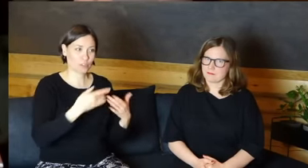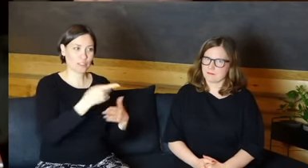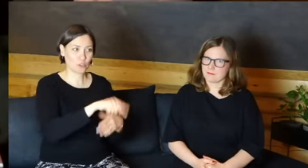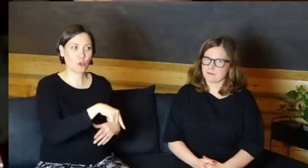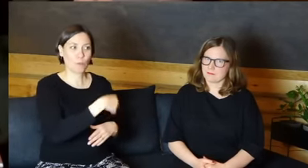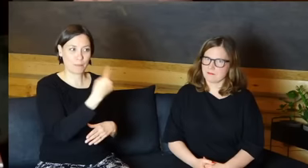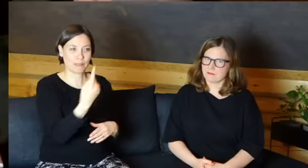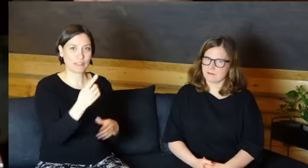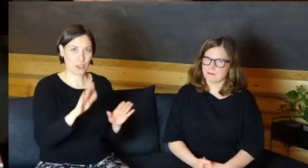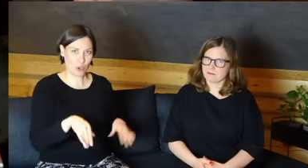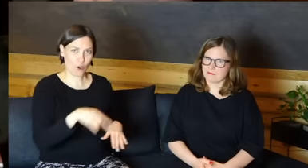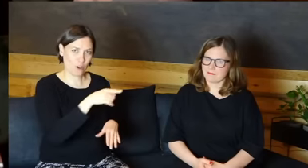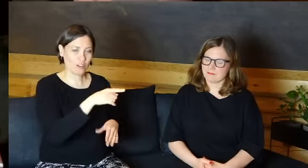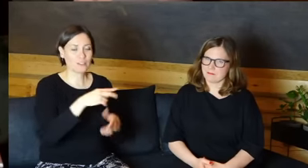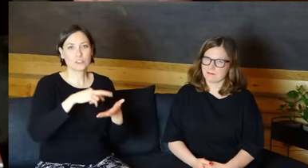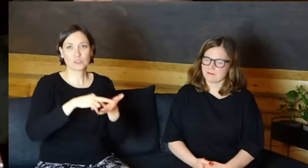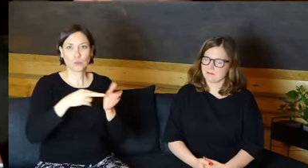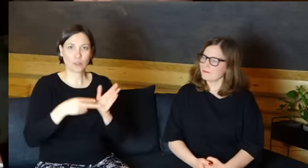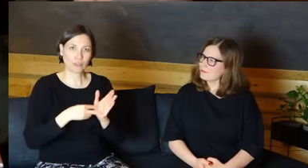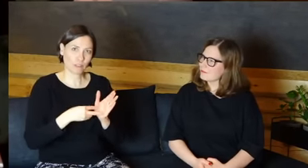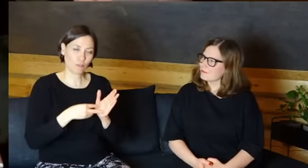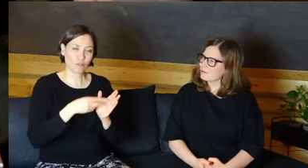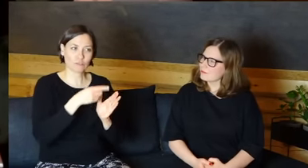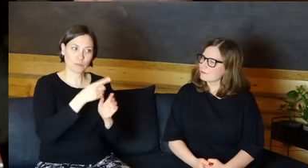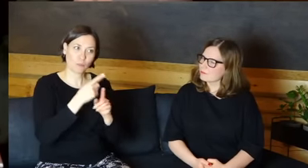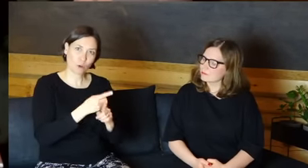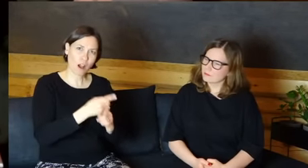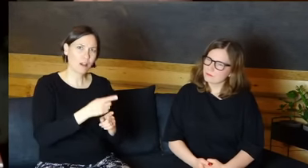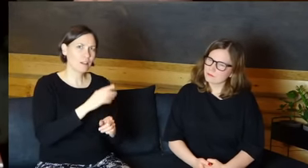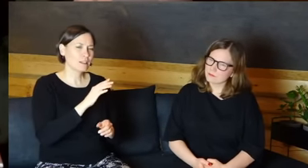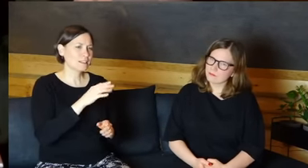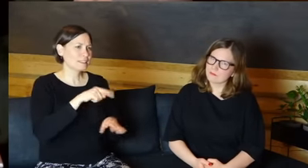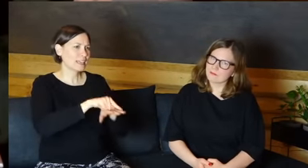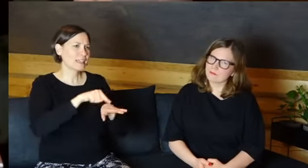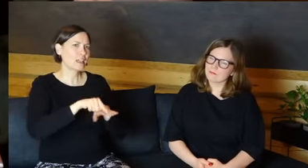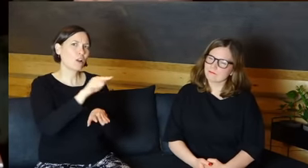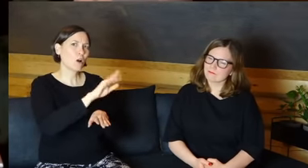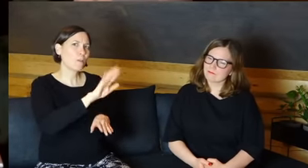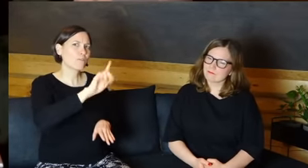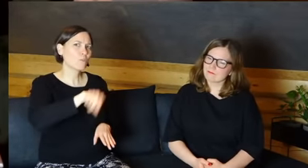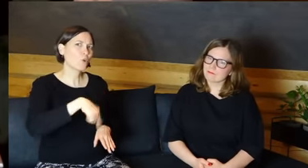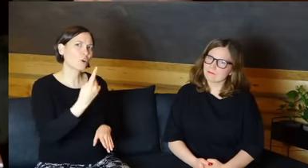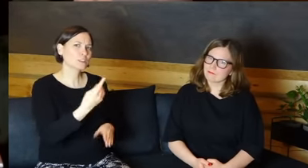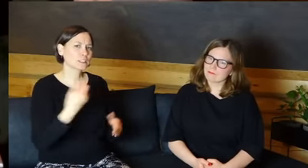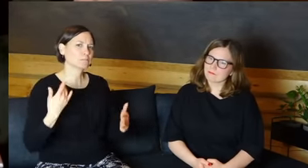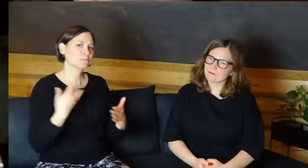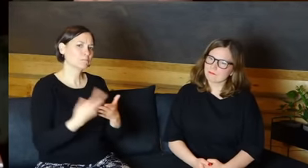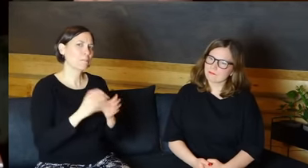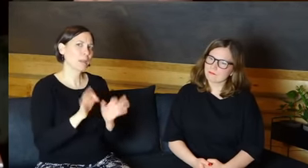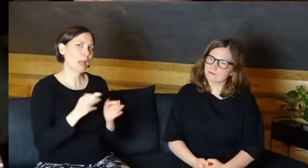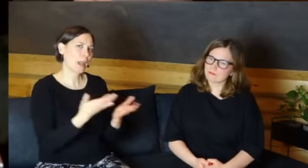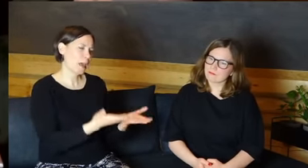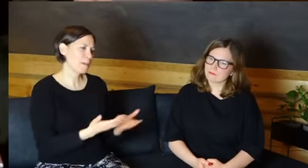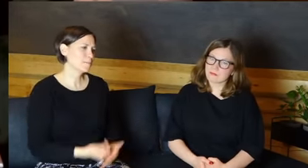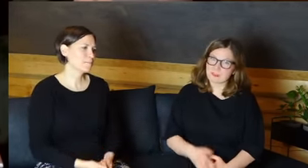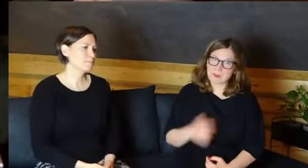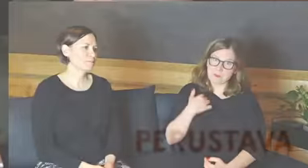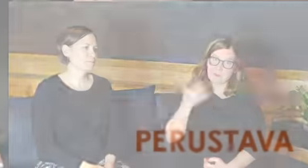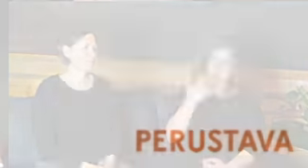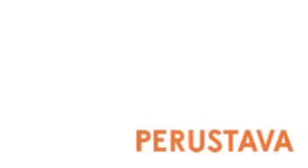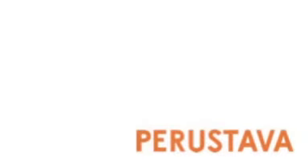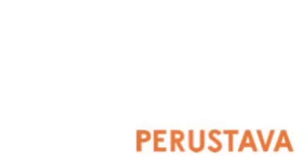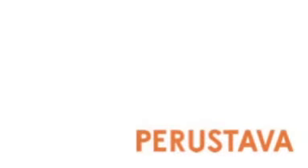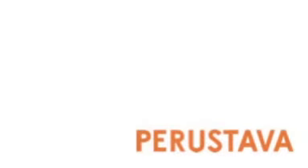pitempään ja suunnittelussa, niin minkälainen vuosi teillä on ollut siellä Seinäjoella? Ainakin mun mielestä meillä on ollut todella hyvä vuosi,